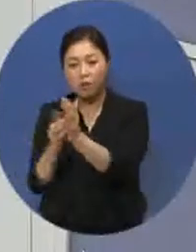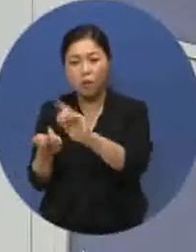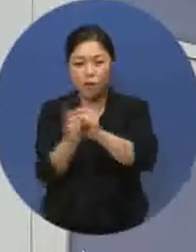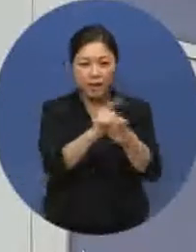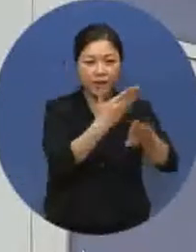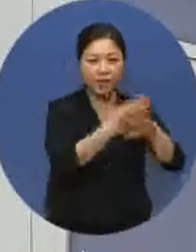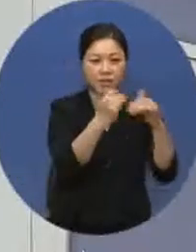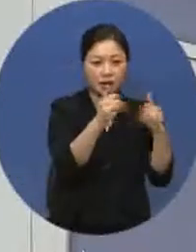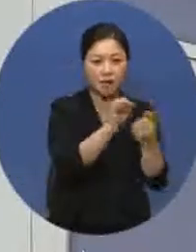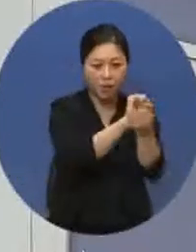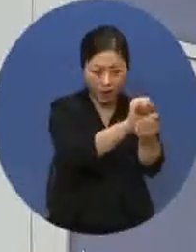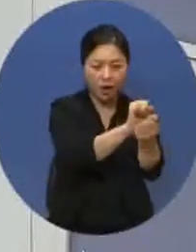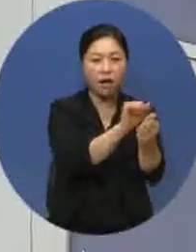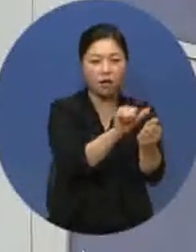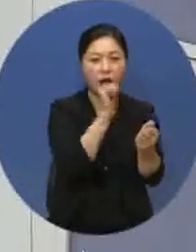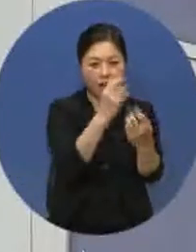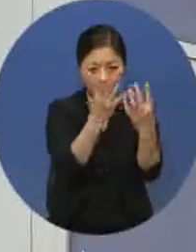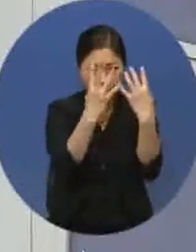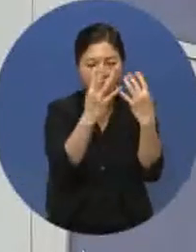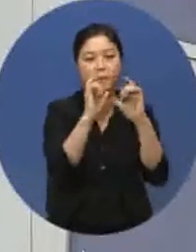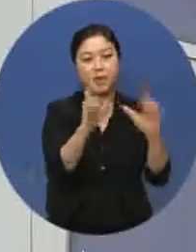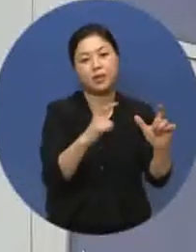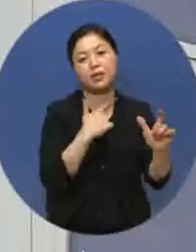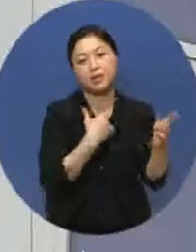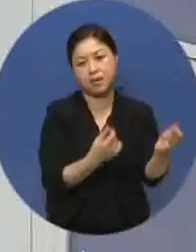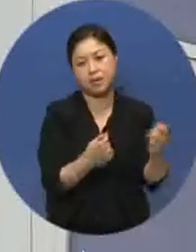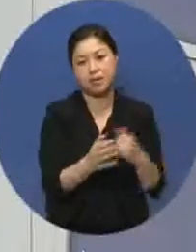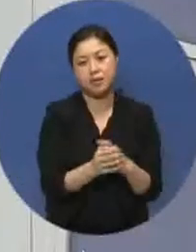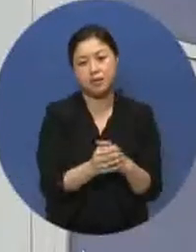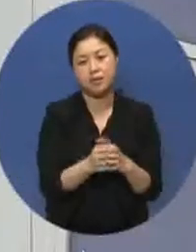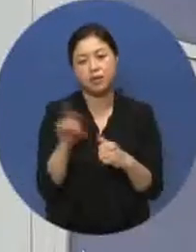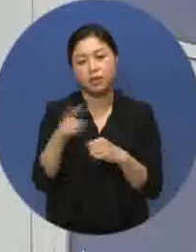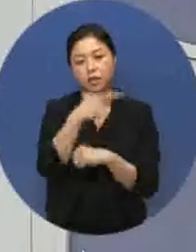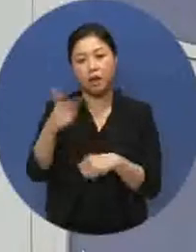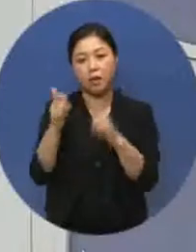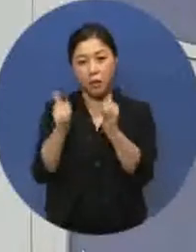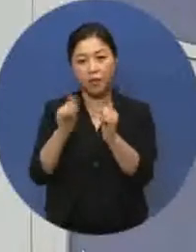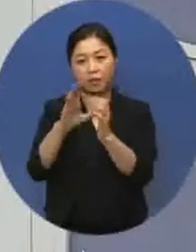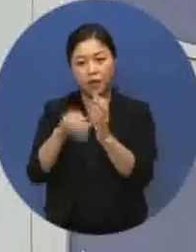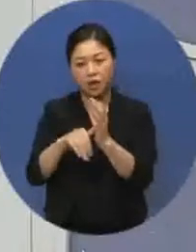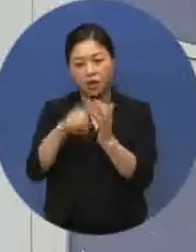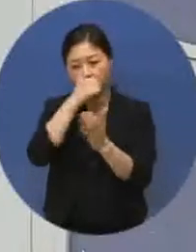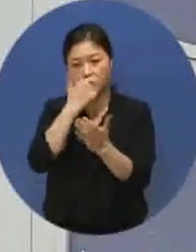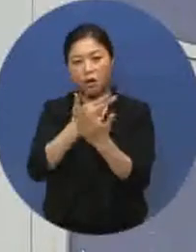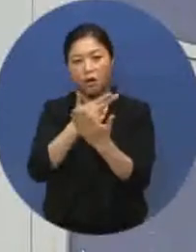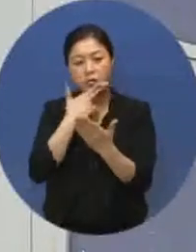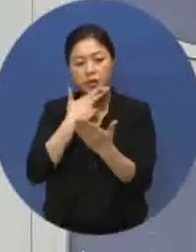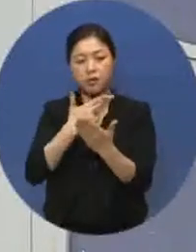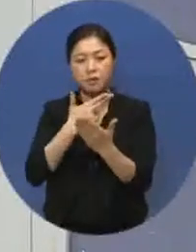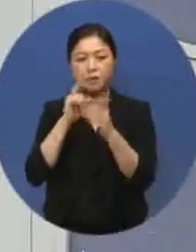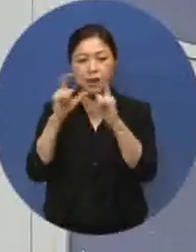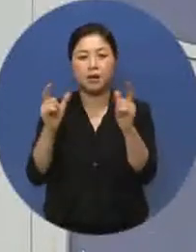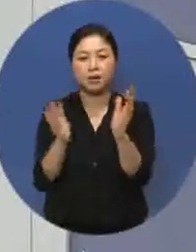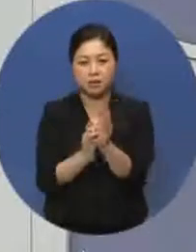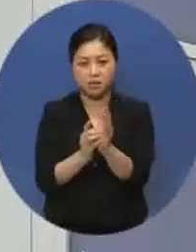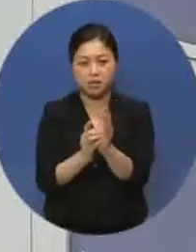뭐 불구속이라도 징역형을 받았는데 그분이 대법원까지 가서 무죄가 확정돼서 그 만약에 그